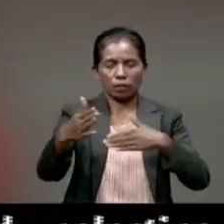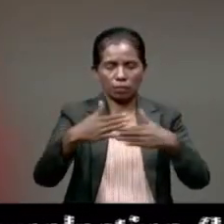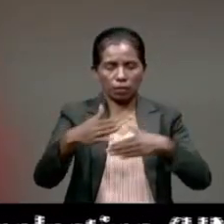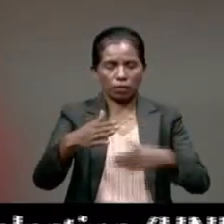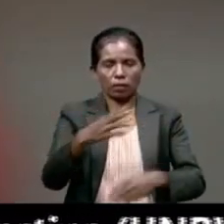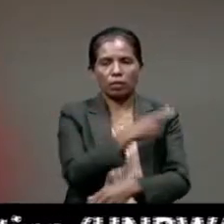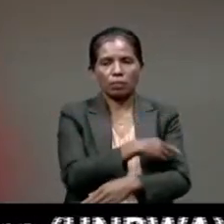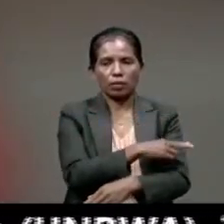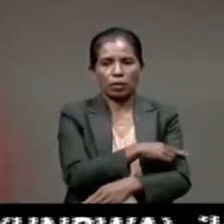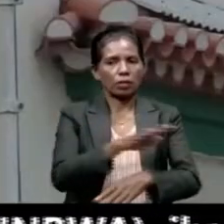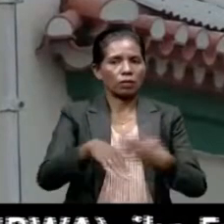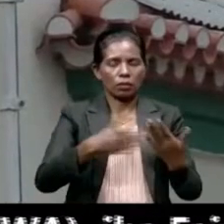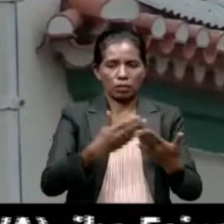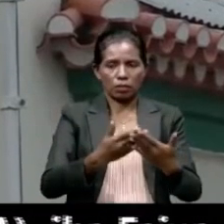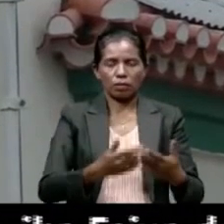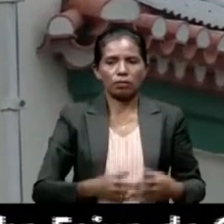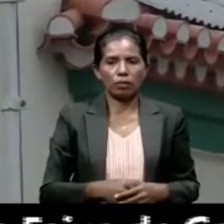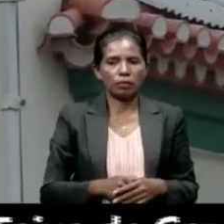sentro saudi sira.